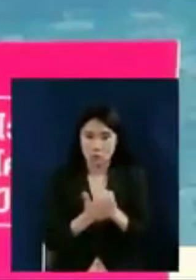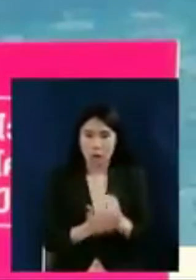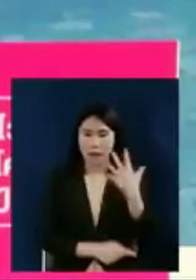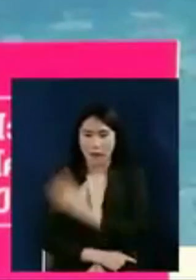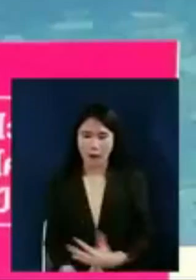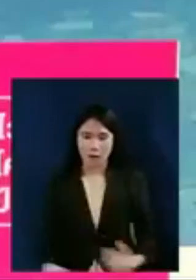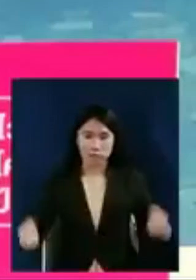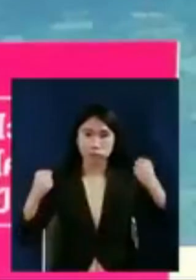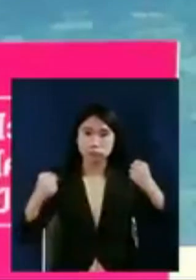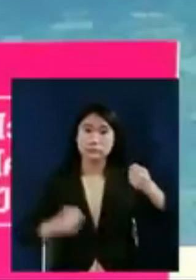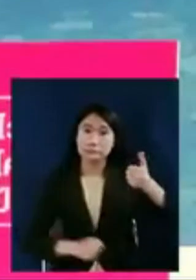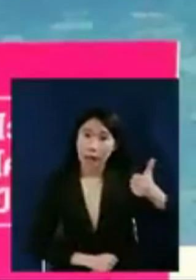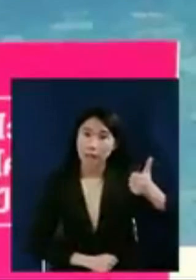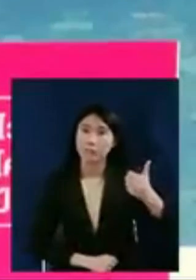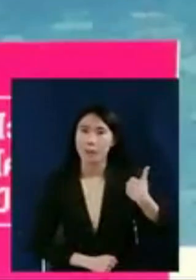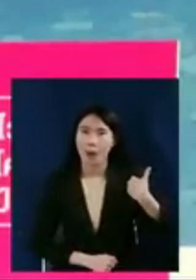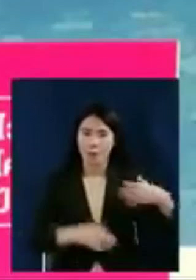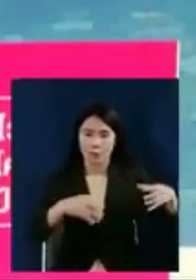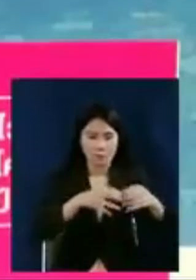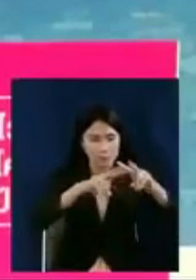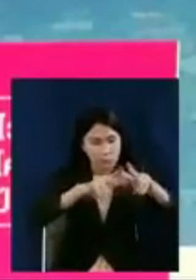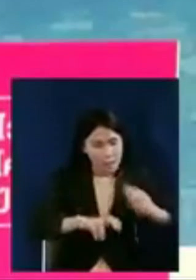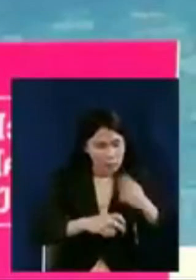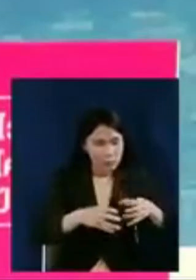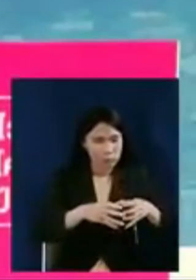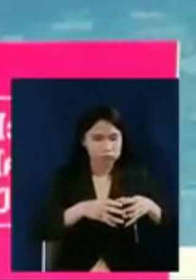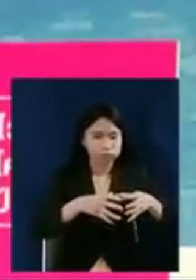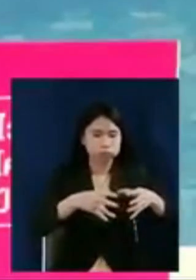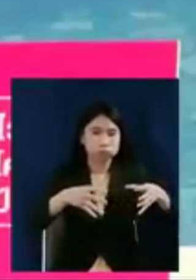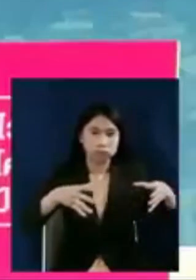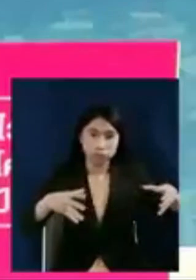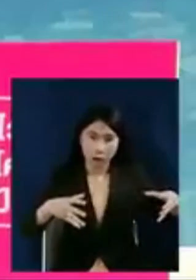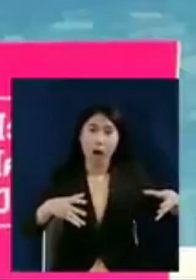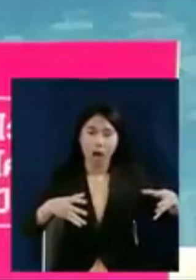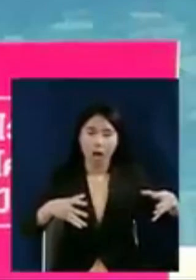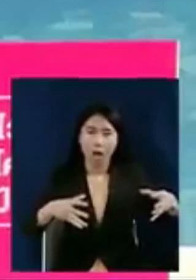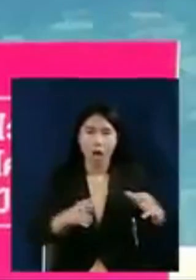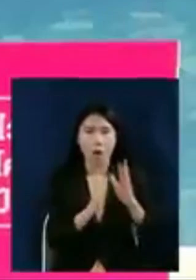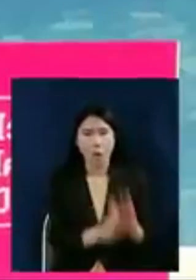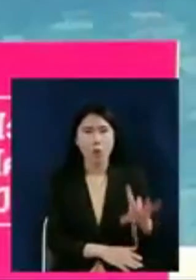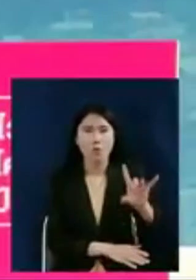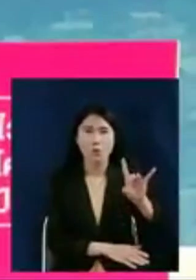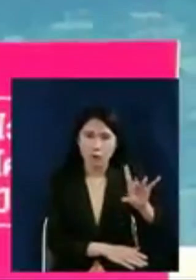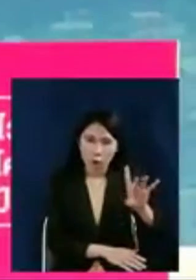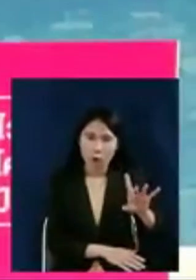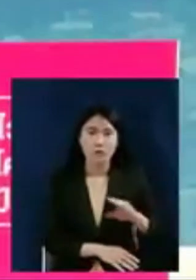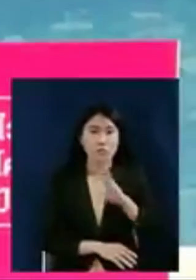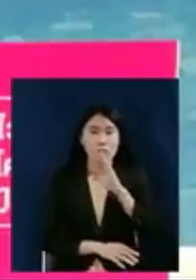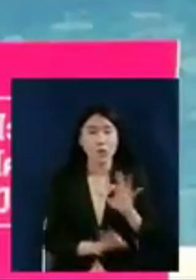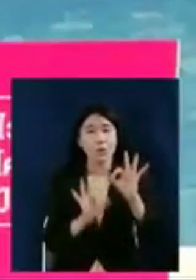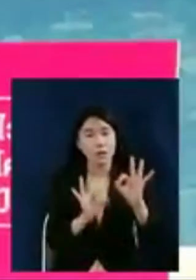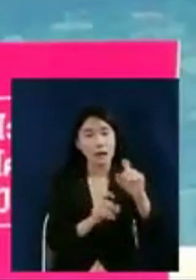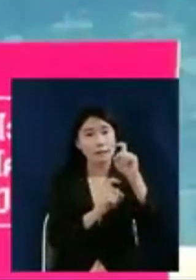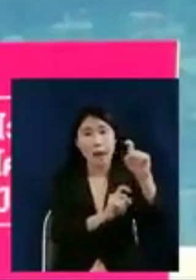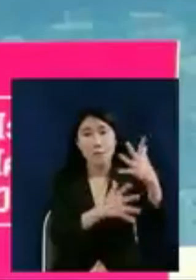ไทยและด้านน้อยองค์บอกว่าประเทศไทยนั้นเรายึดหลักทางสายกลางที่จะเลือกใช้วัคซีนโควิช